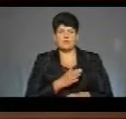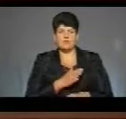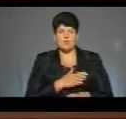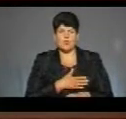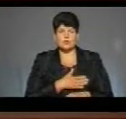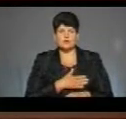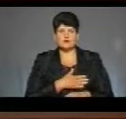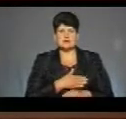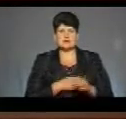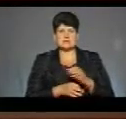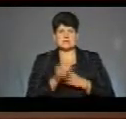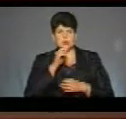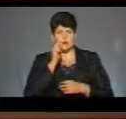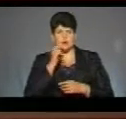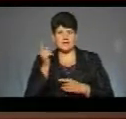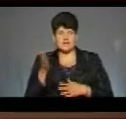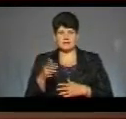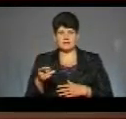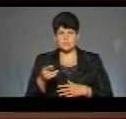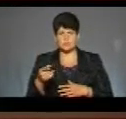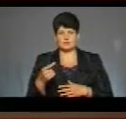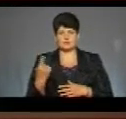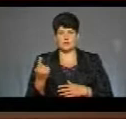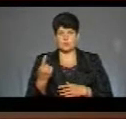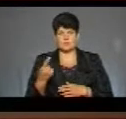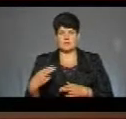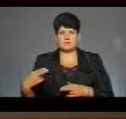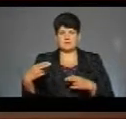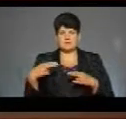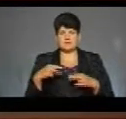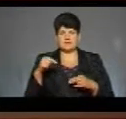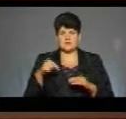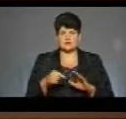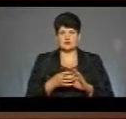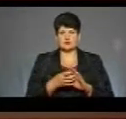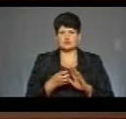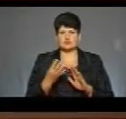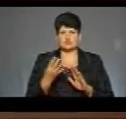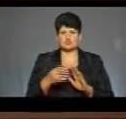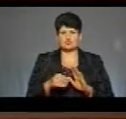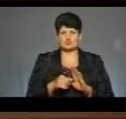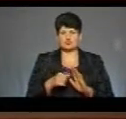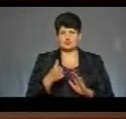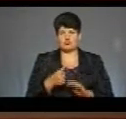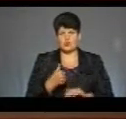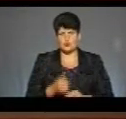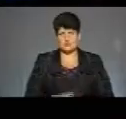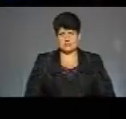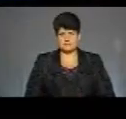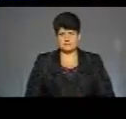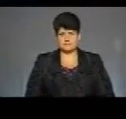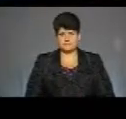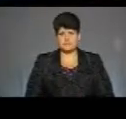Краснянського повіту на схід України. На Тернопілля родина Парасковії приїхала в 1946 році.